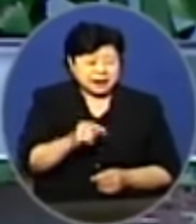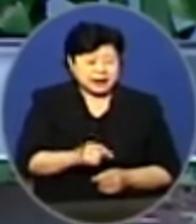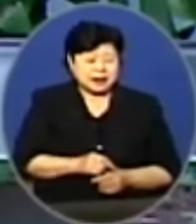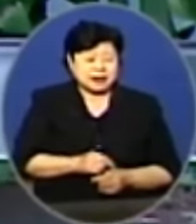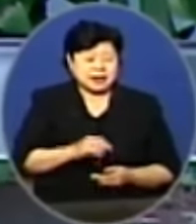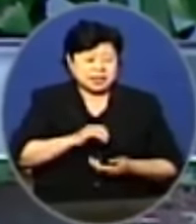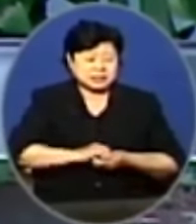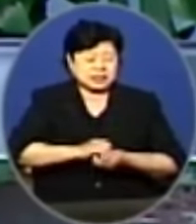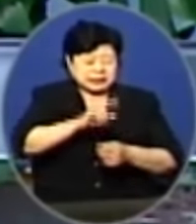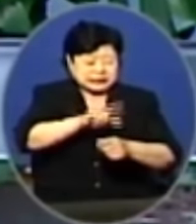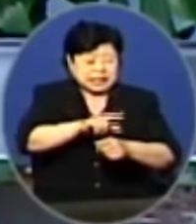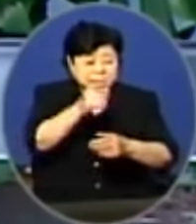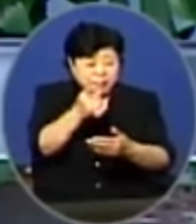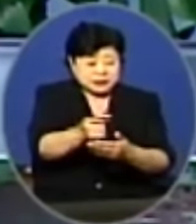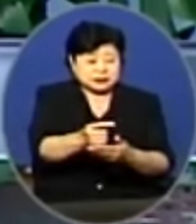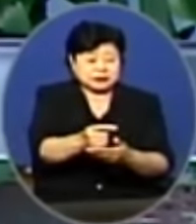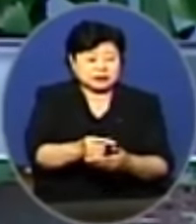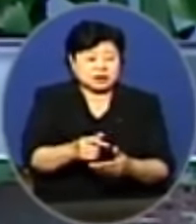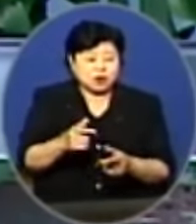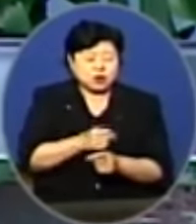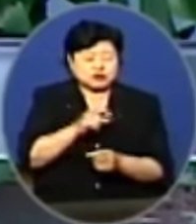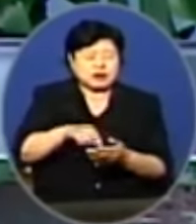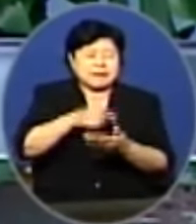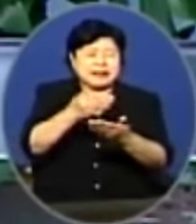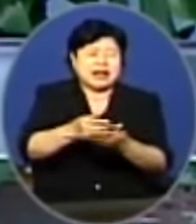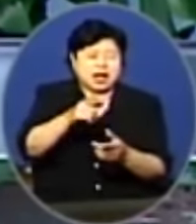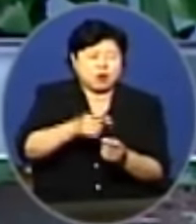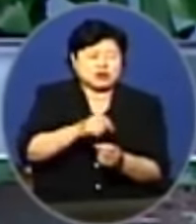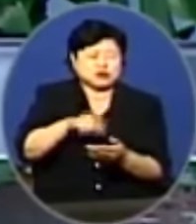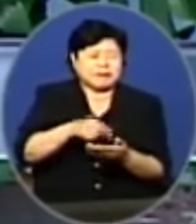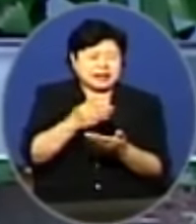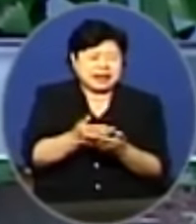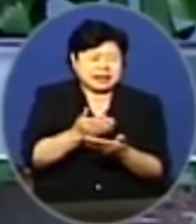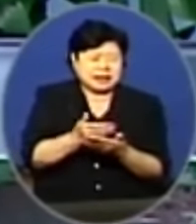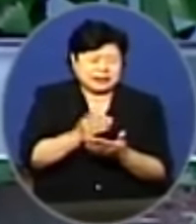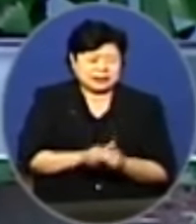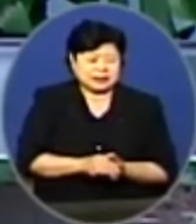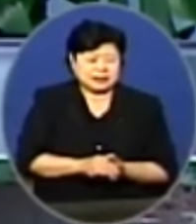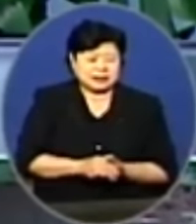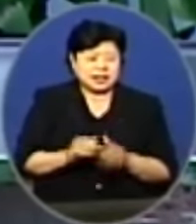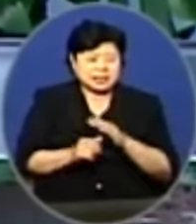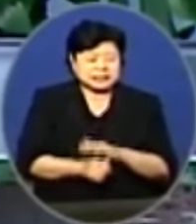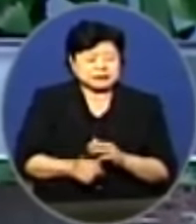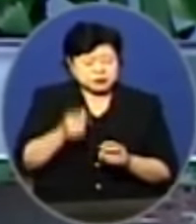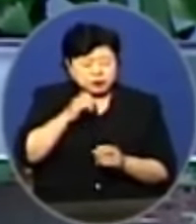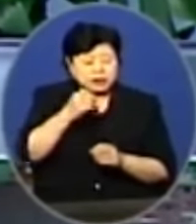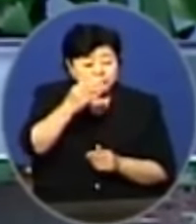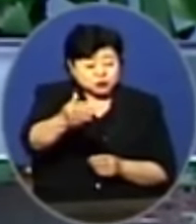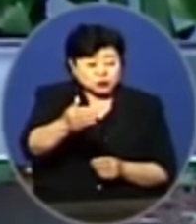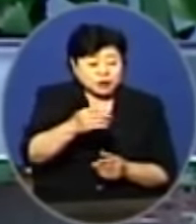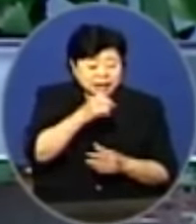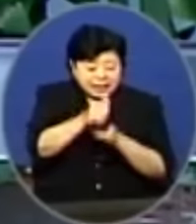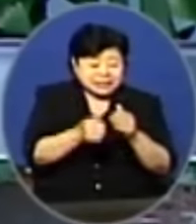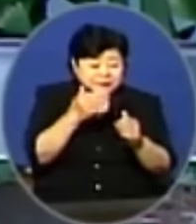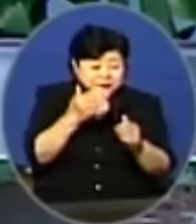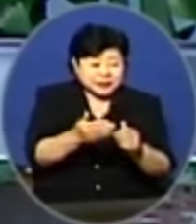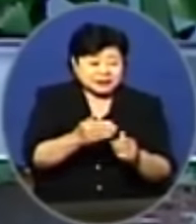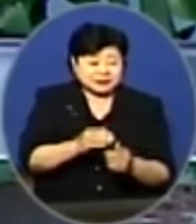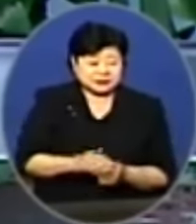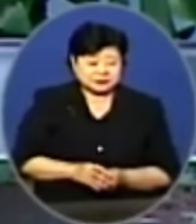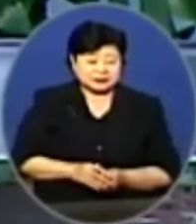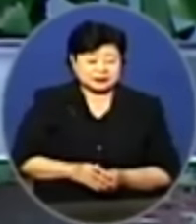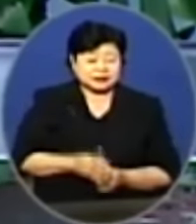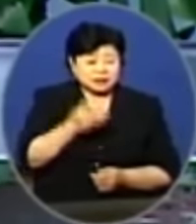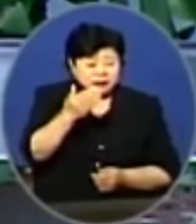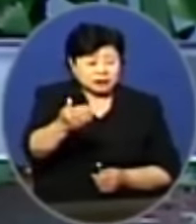정한 시간에 와서 내 원수에 대한 원한을 갚아주려고 하니까 견디지 못하고 응답해 주었다고. 하나님께서 하물며